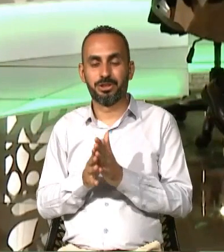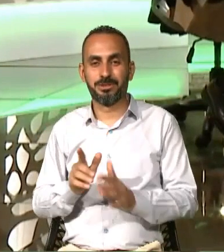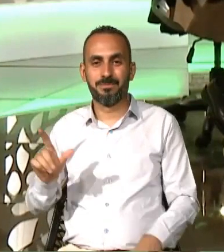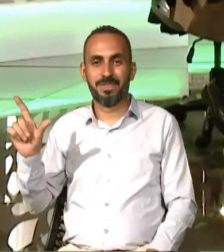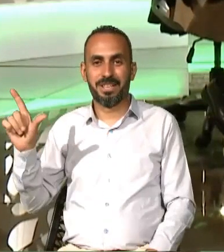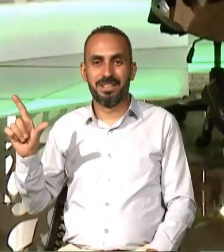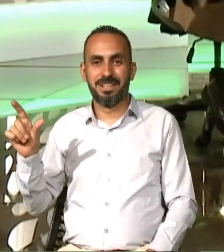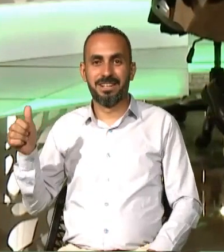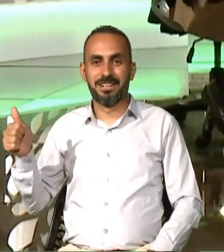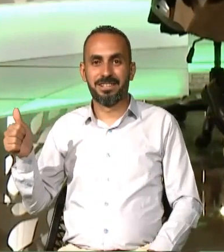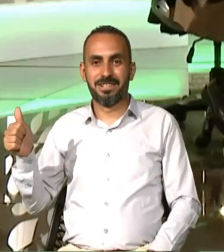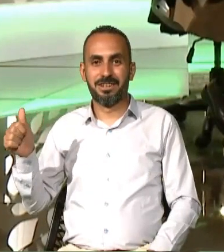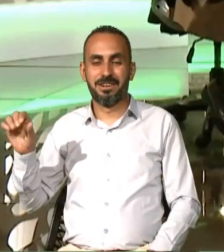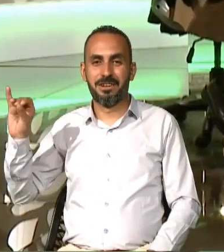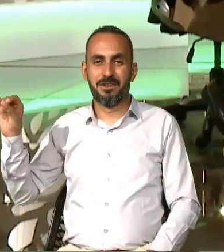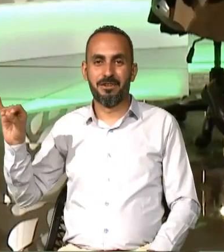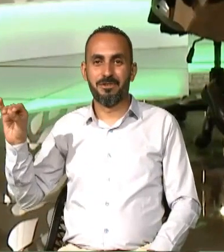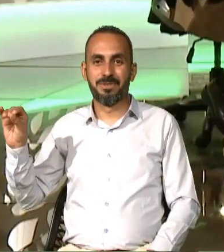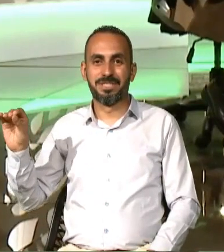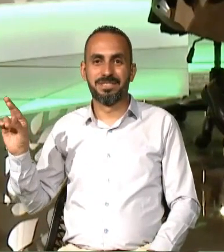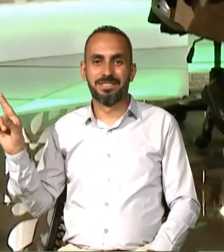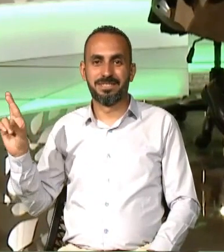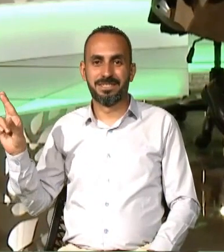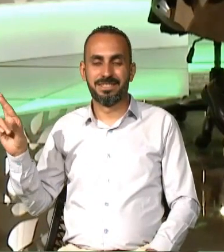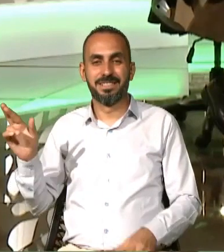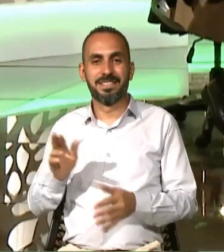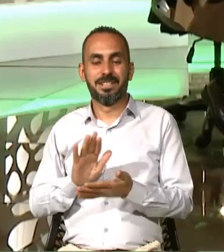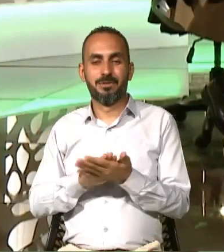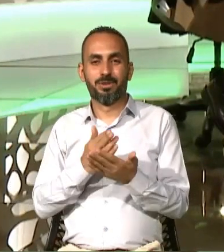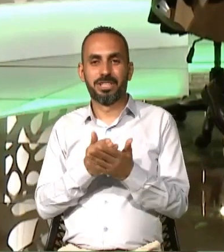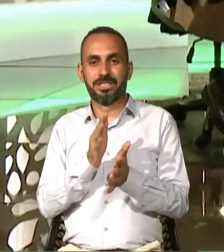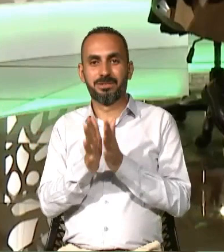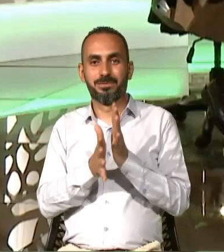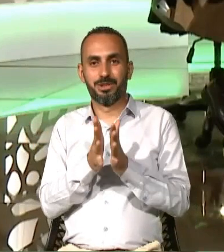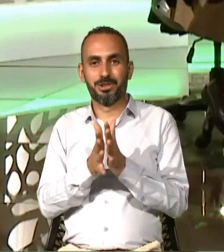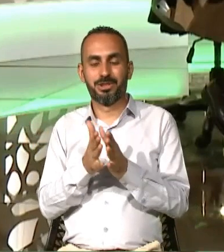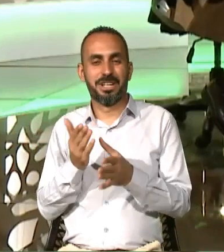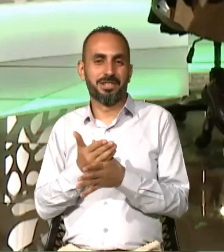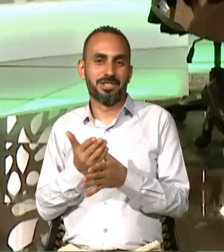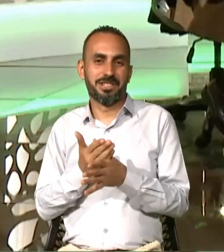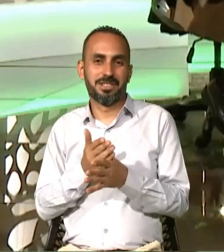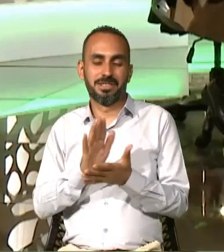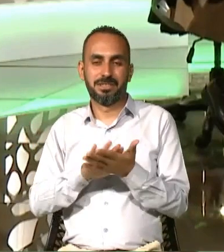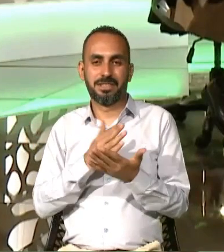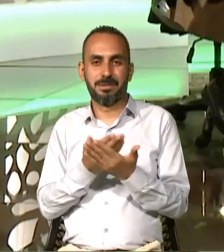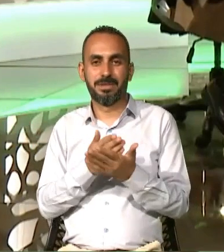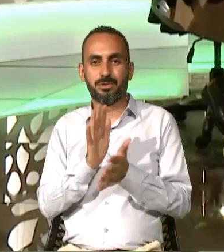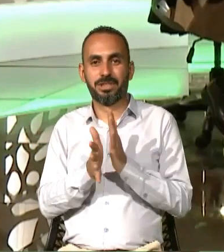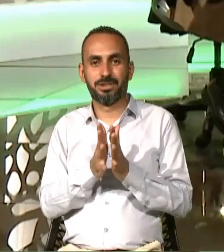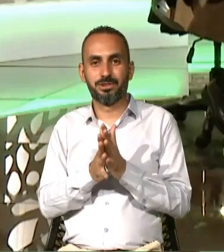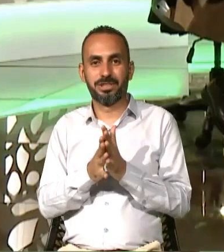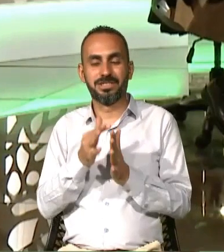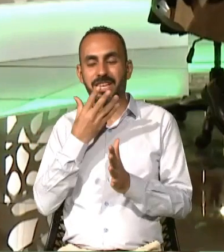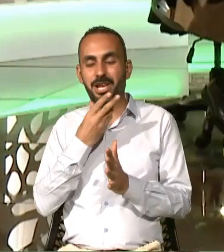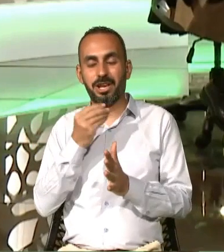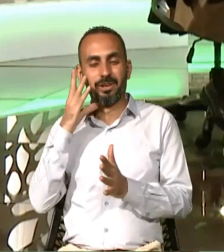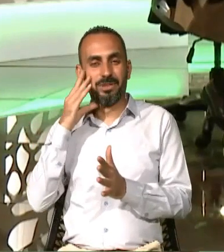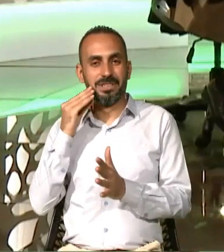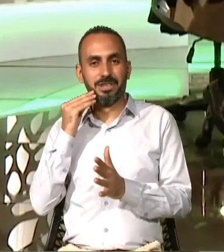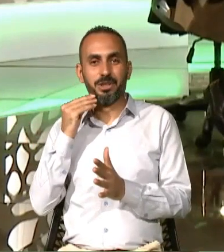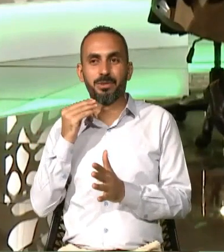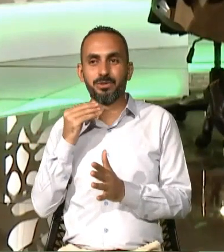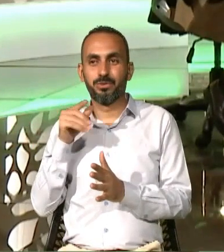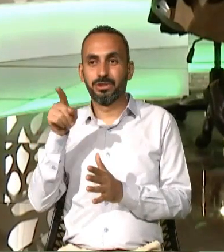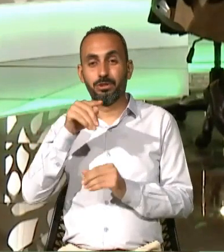كده لغة الإشارة. أنا قد إيه فرحان لأن لغة الإشارة دي لغة الأم يعني. فأنا فخور إن أنتوا عملتوا حاجة زي كده